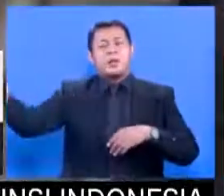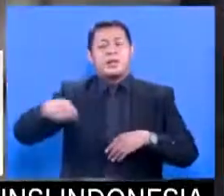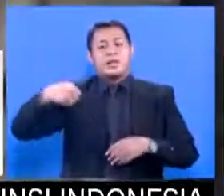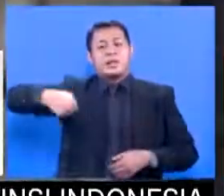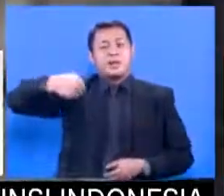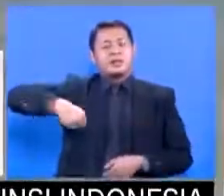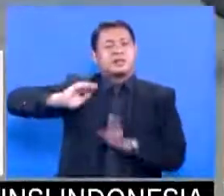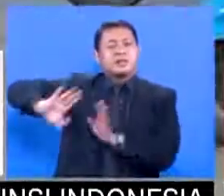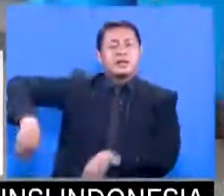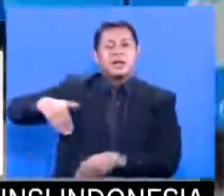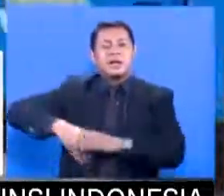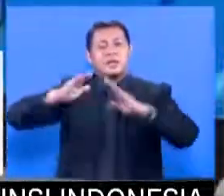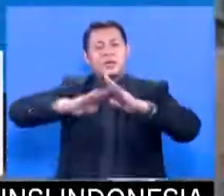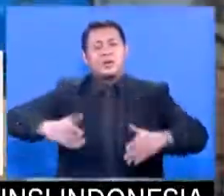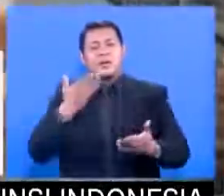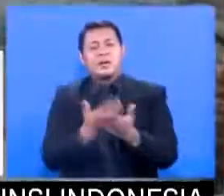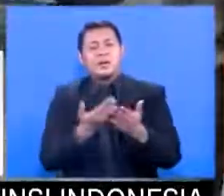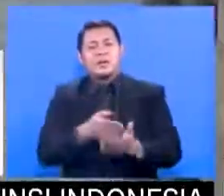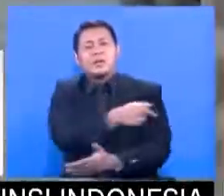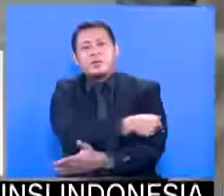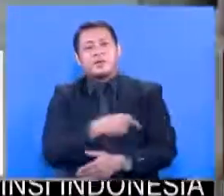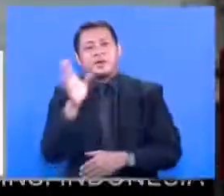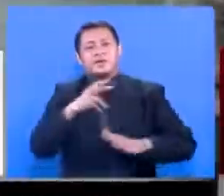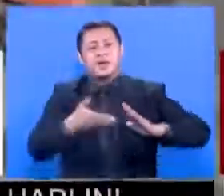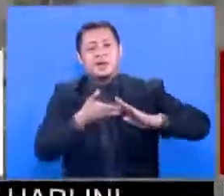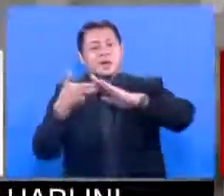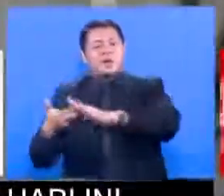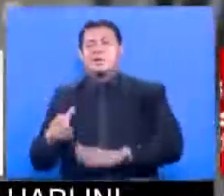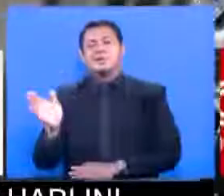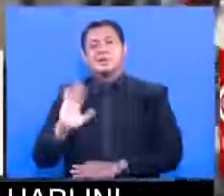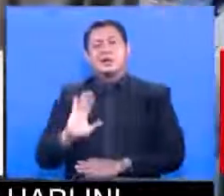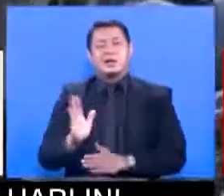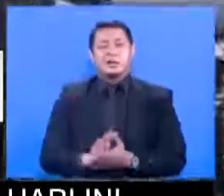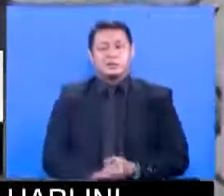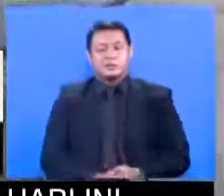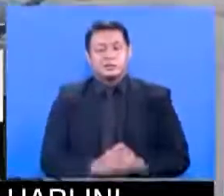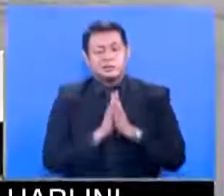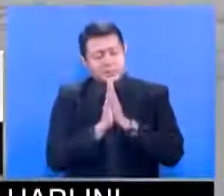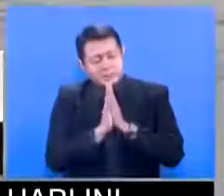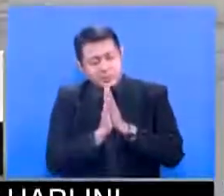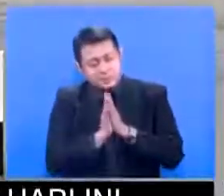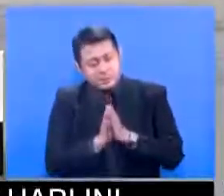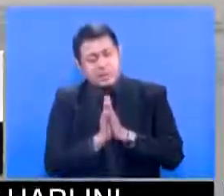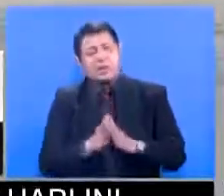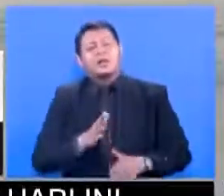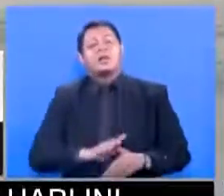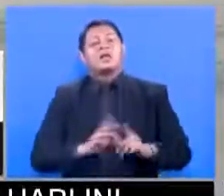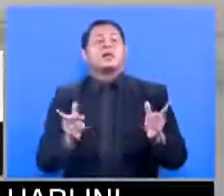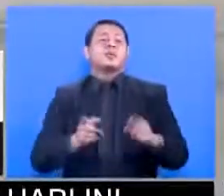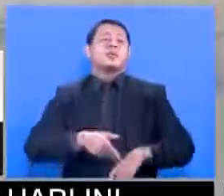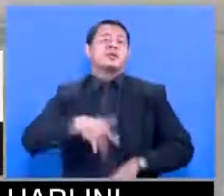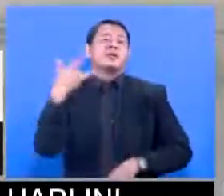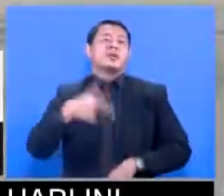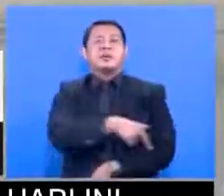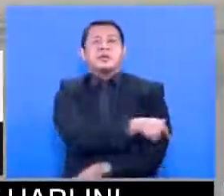yang tertinggal di dalam rumah dan meminta petugas tidak memberinya sanksi derek. Namun alasan ini tidak menyurutkan langkah